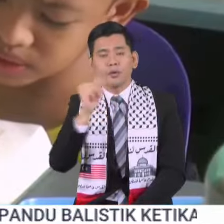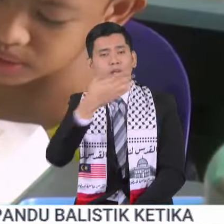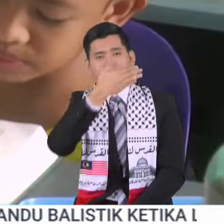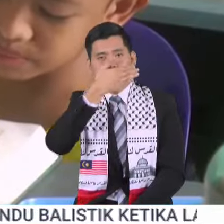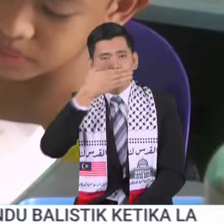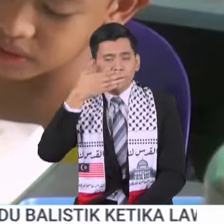Islam